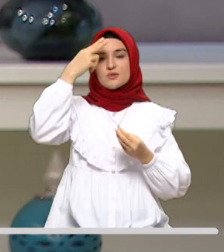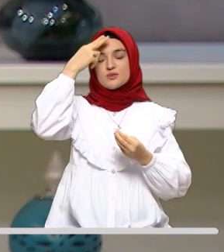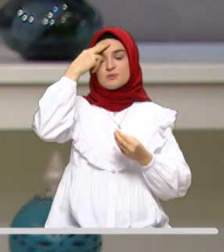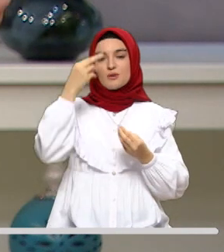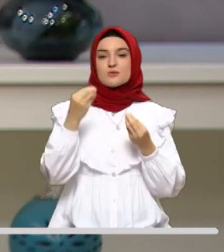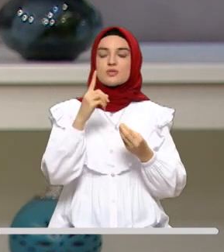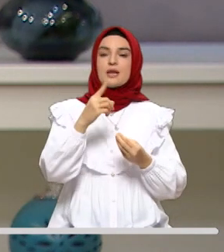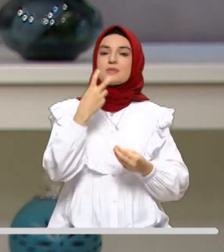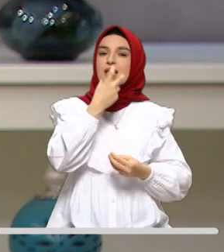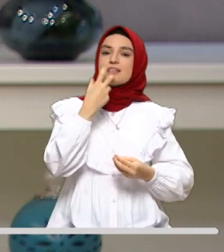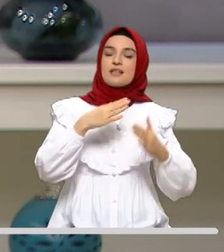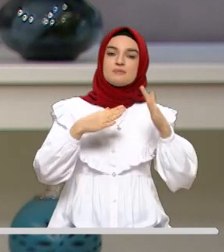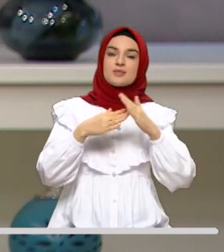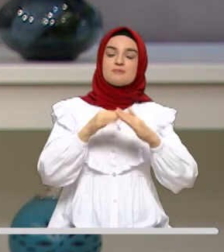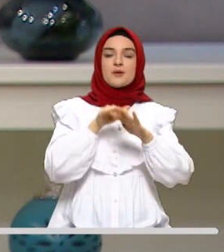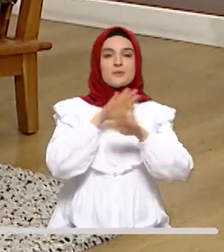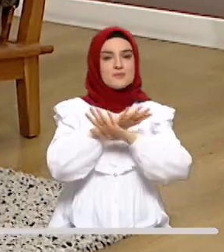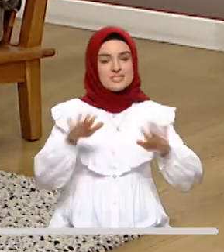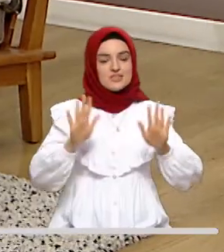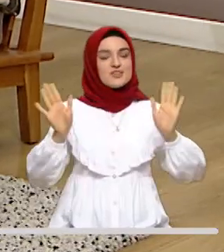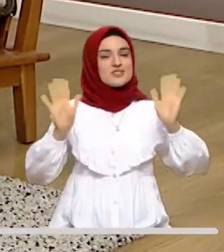Şimdi güzel bir eserle yayınımızı kapatıyoruz.